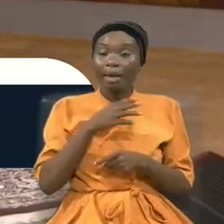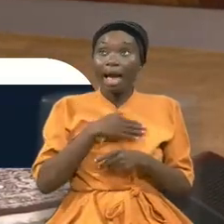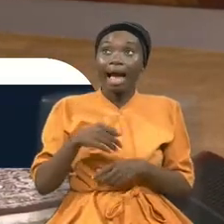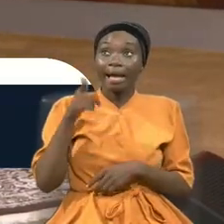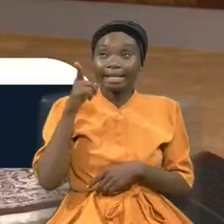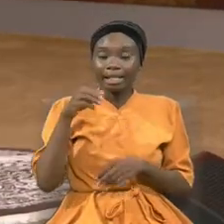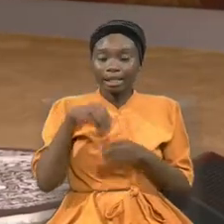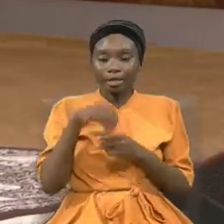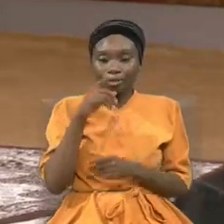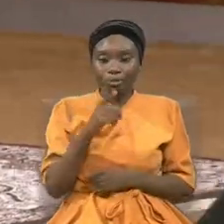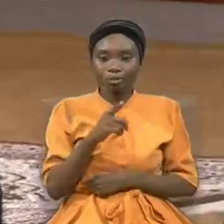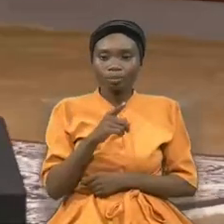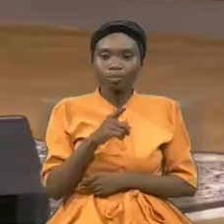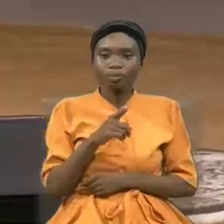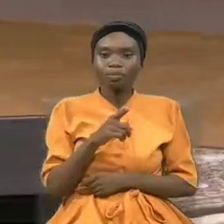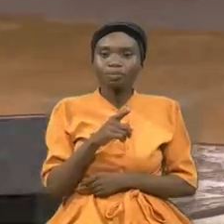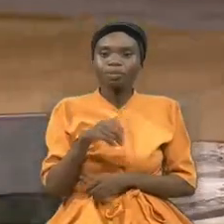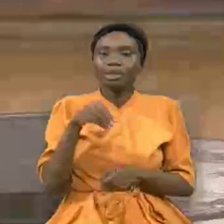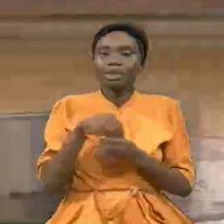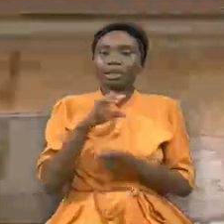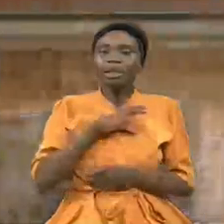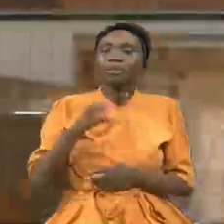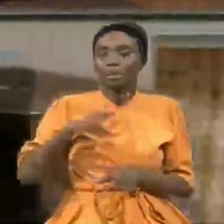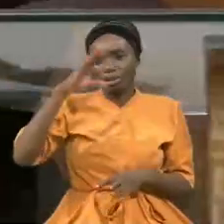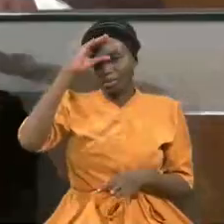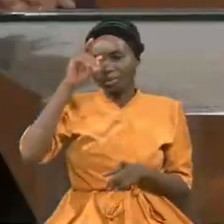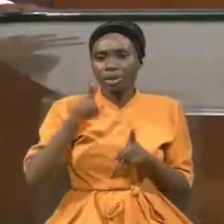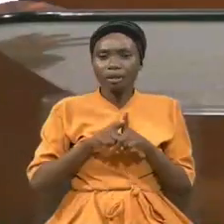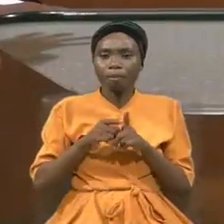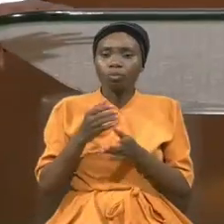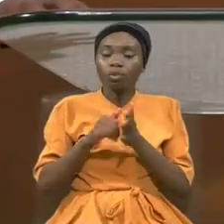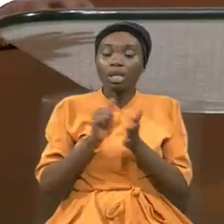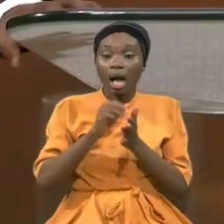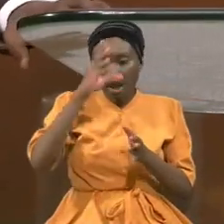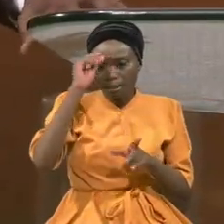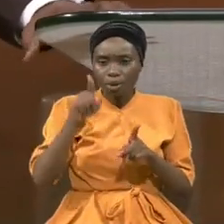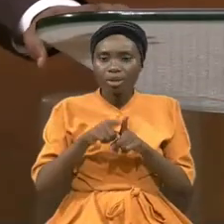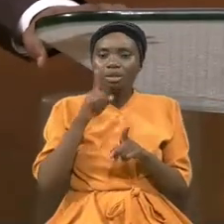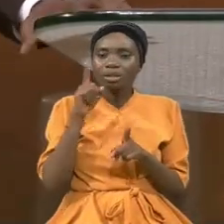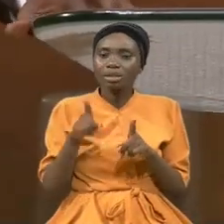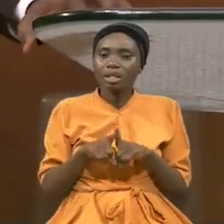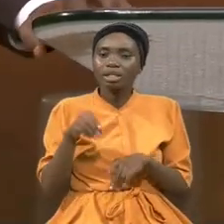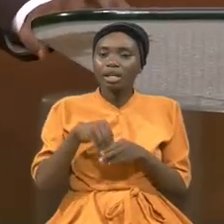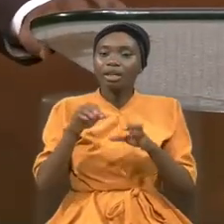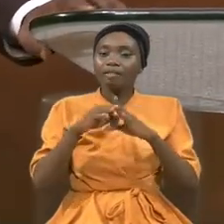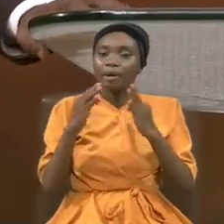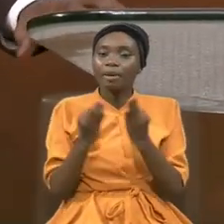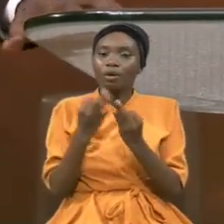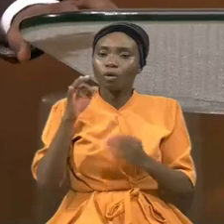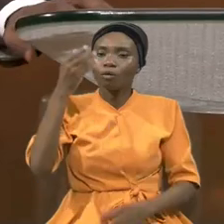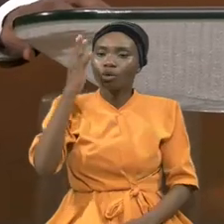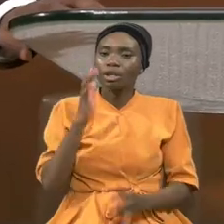lui en vous. Et frères, ce sont les frères et sœurs dans la famille de